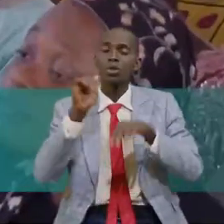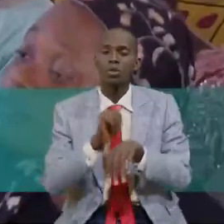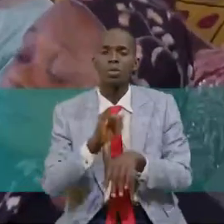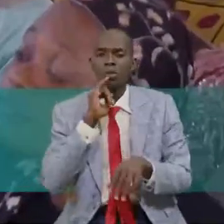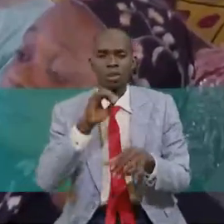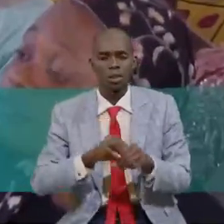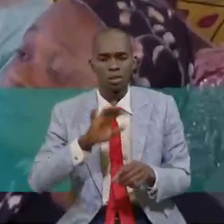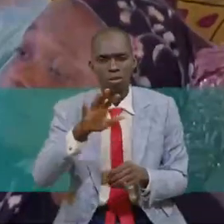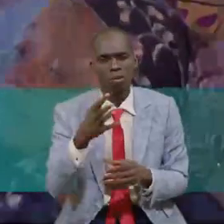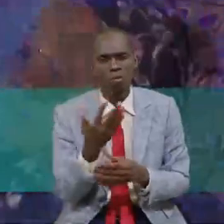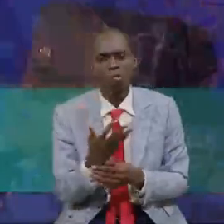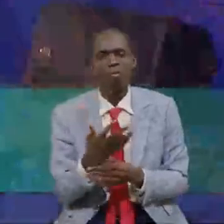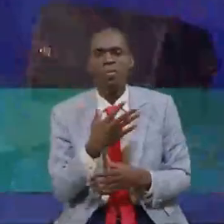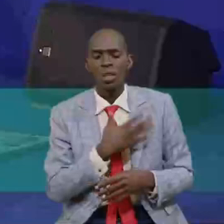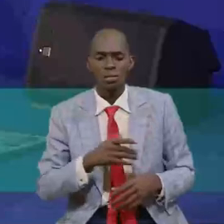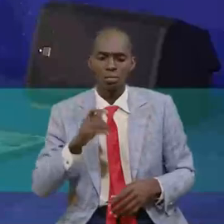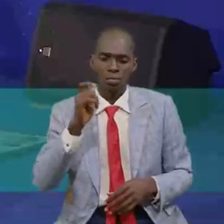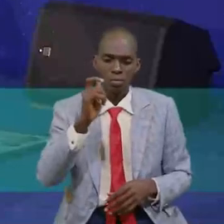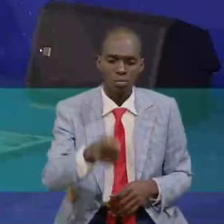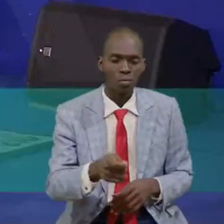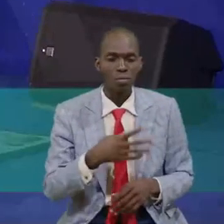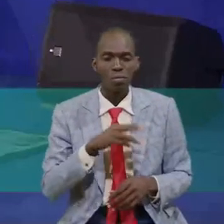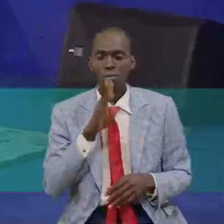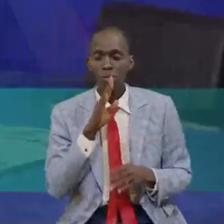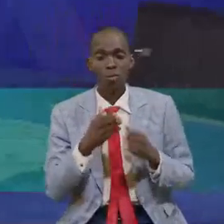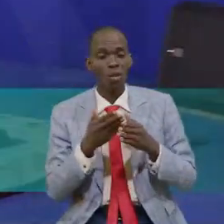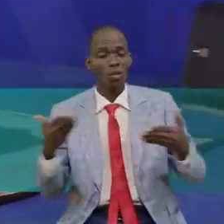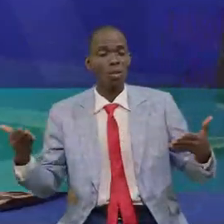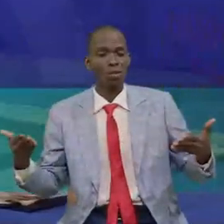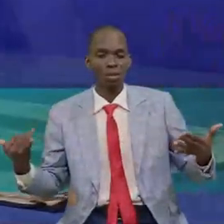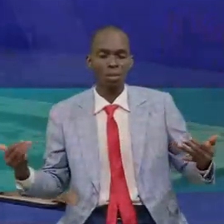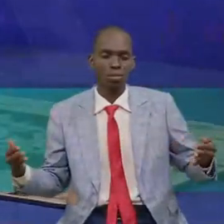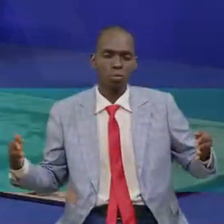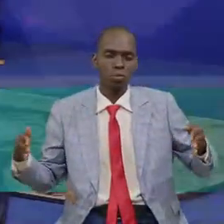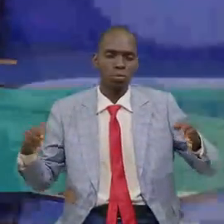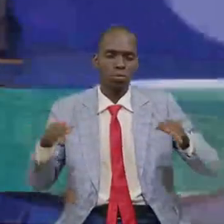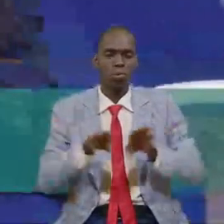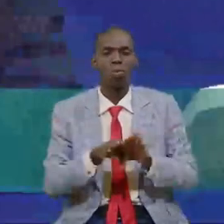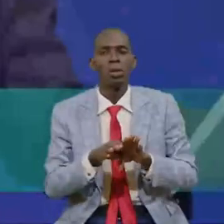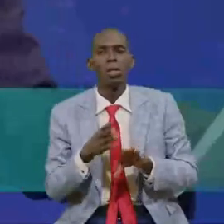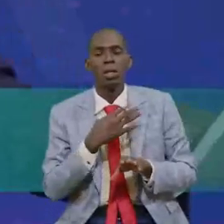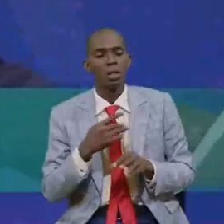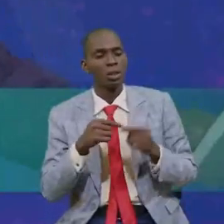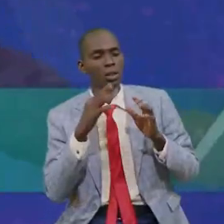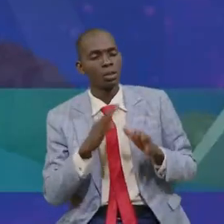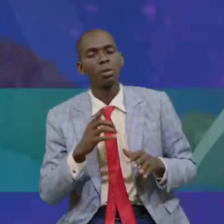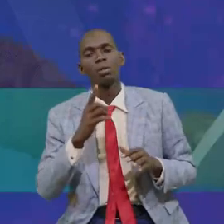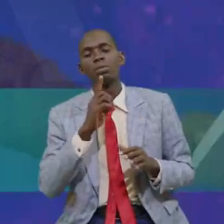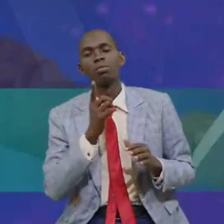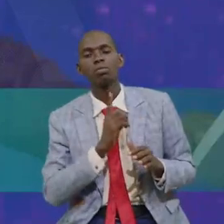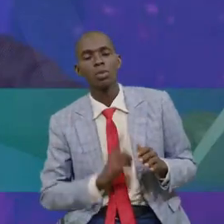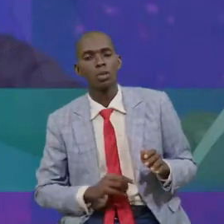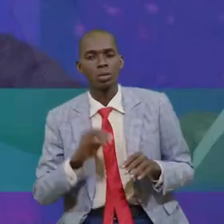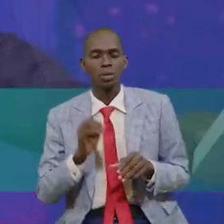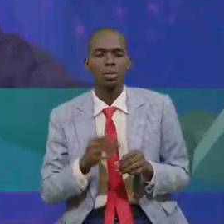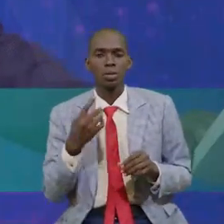Il dit, la verge. La mer s'est renfermée. Ils ont chanté. Ils sont devenus au chapitre suivant.